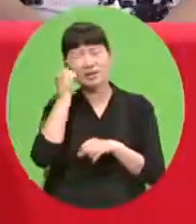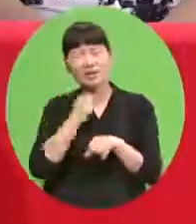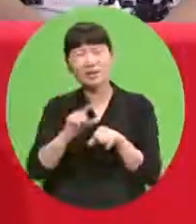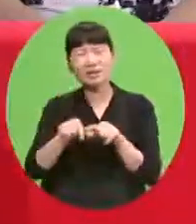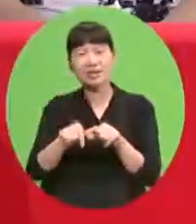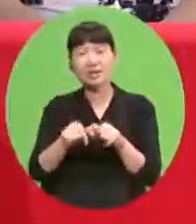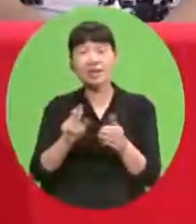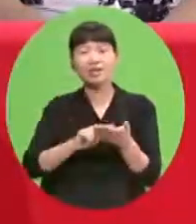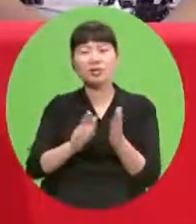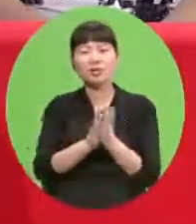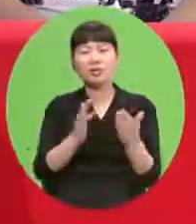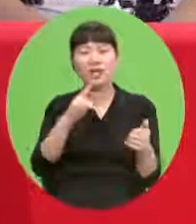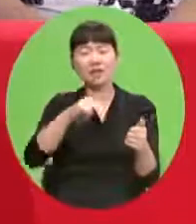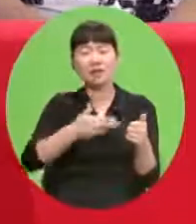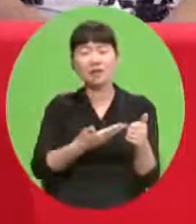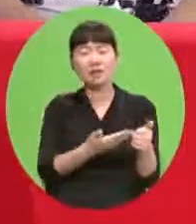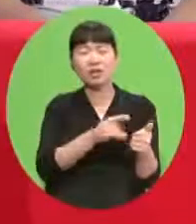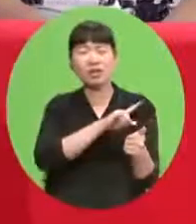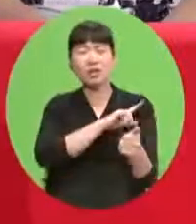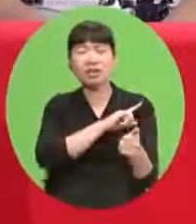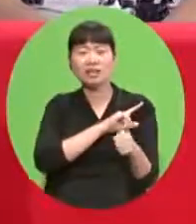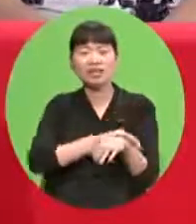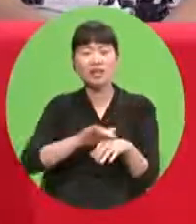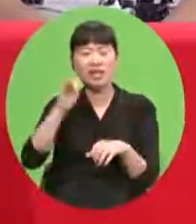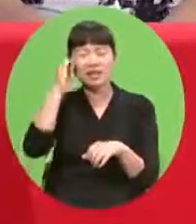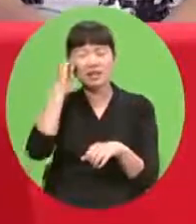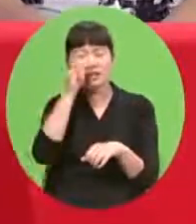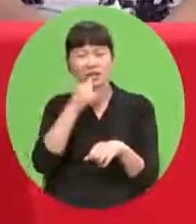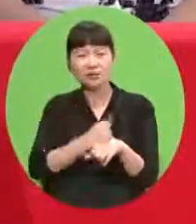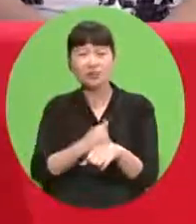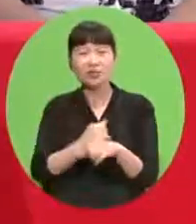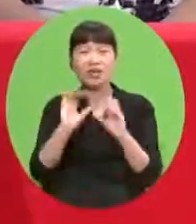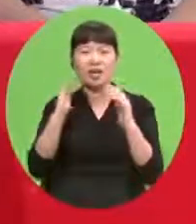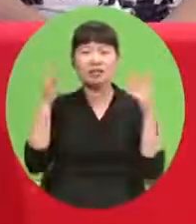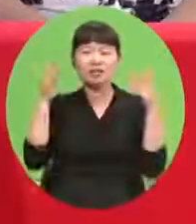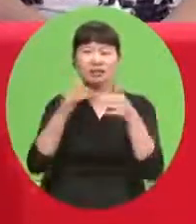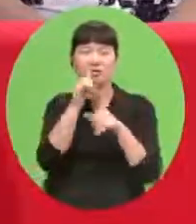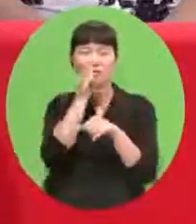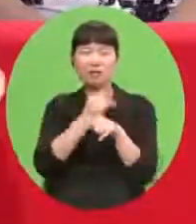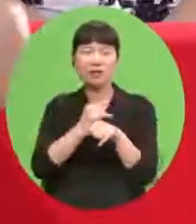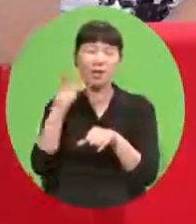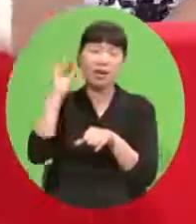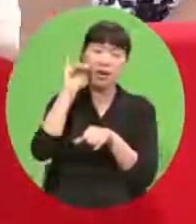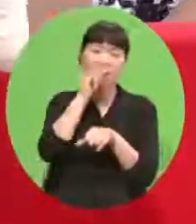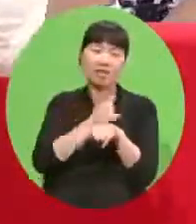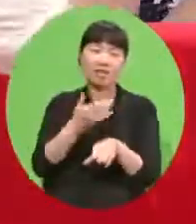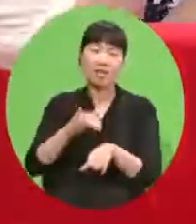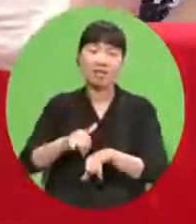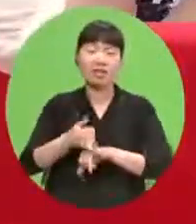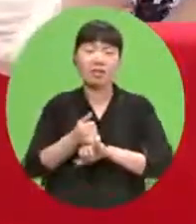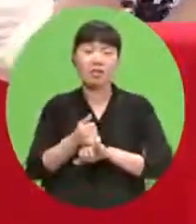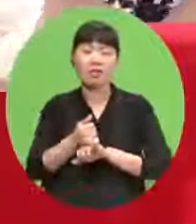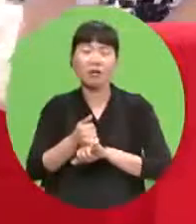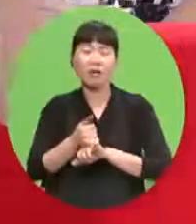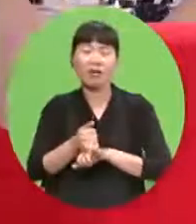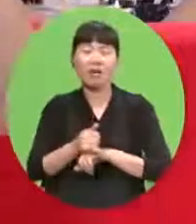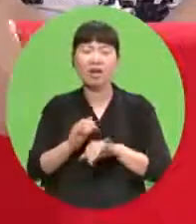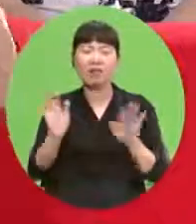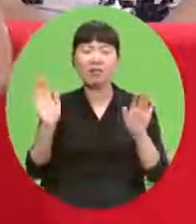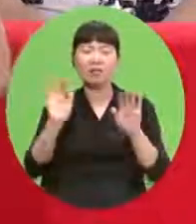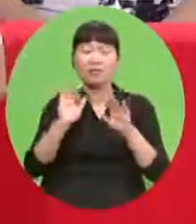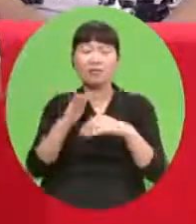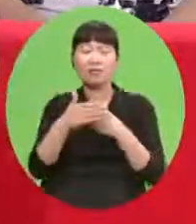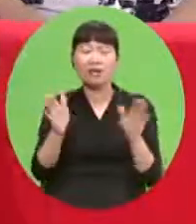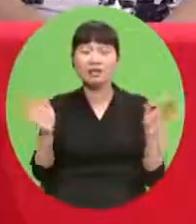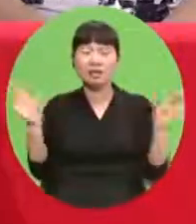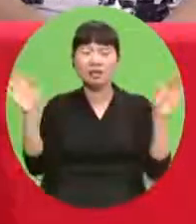보통 동화책을 읽혀주잖아요. 네. 그게 가장 이제 잘 자고 또 아기가 이렇게 집중력 있게 얘기를 쏙 들어올 때인데 꼭 좀 방에 불을 끈